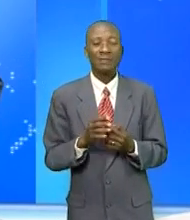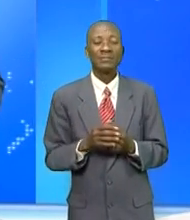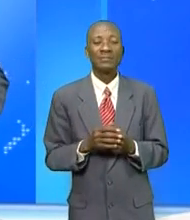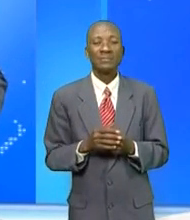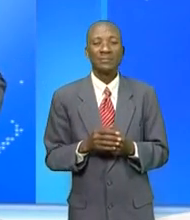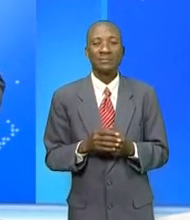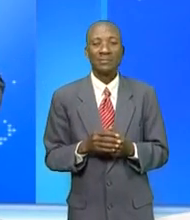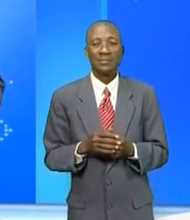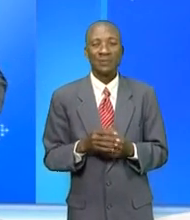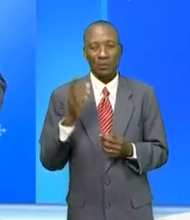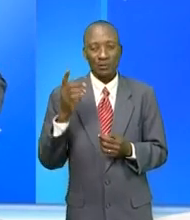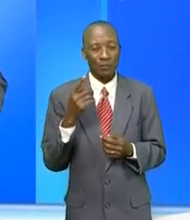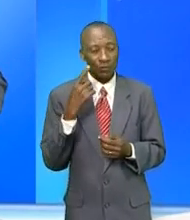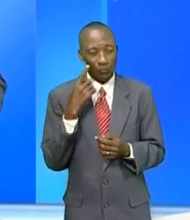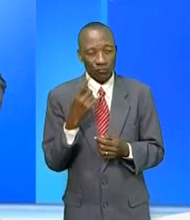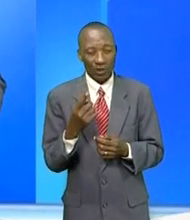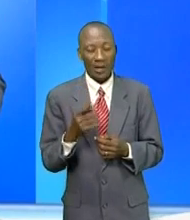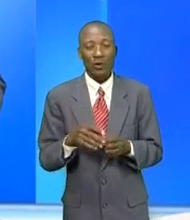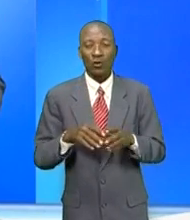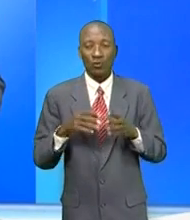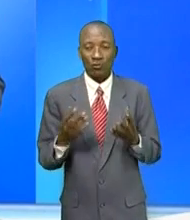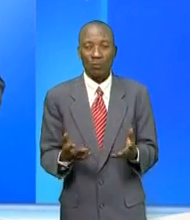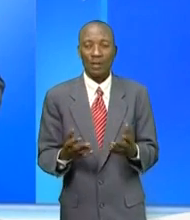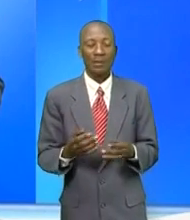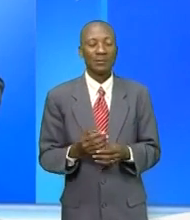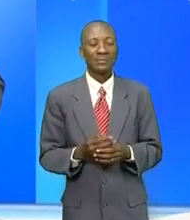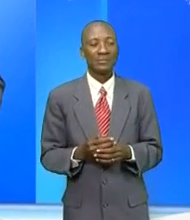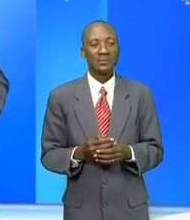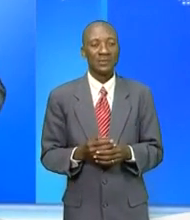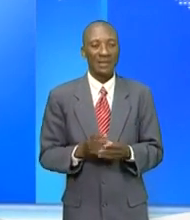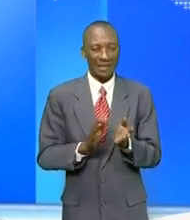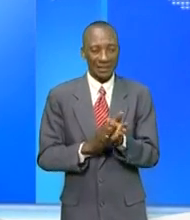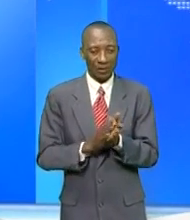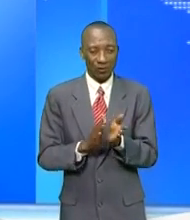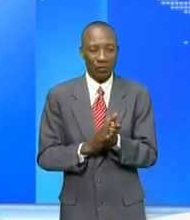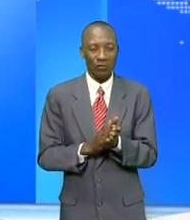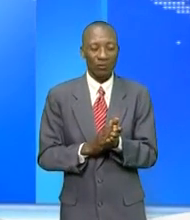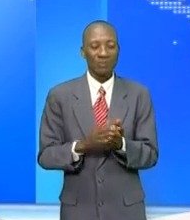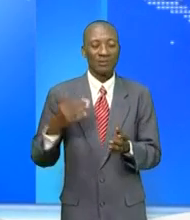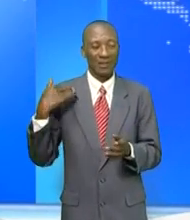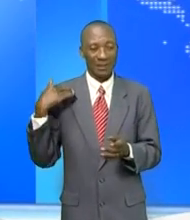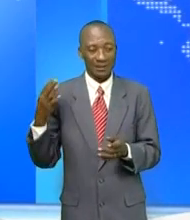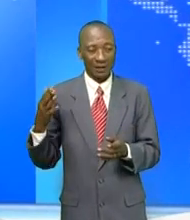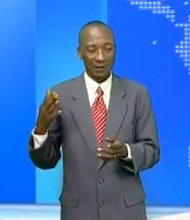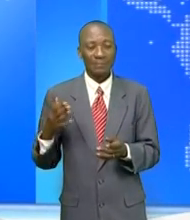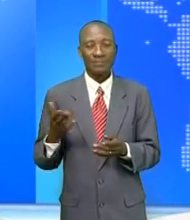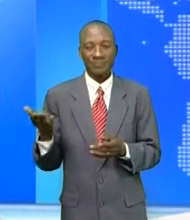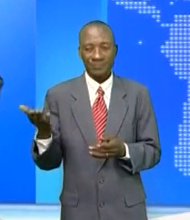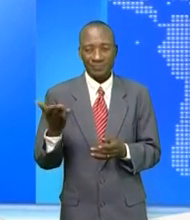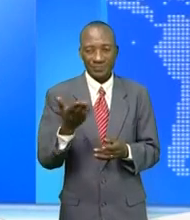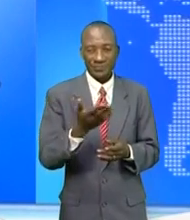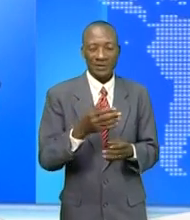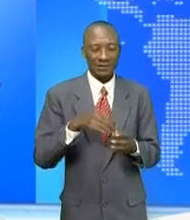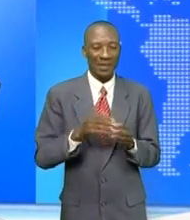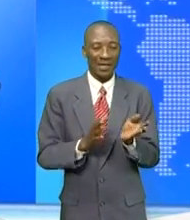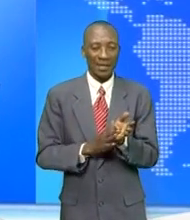l'enveloppe globale des frais de fonctionnement des établissements scolaires publics et conventionnés du niveau primaire à hauteur